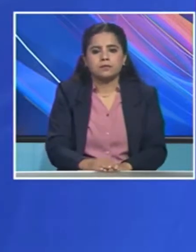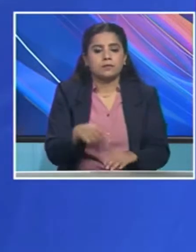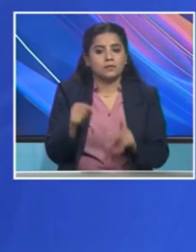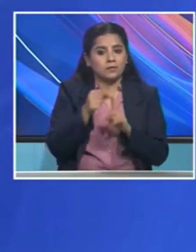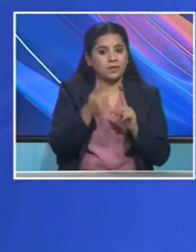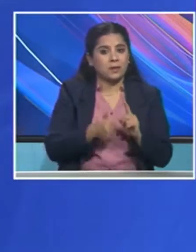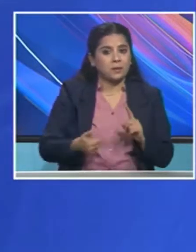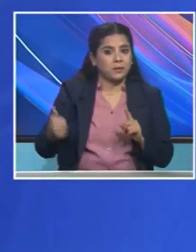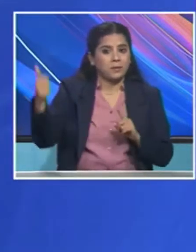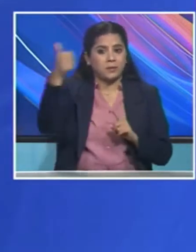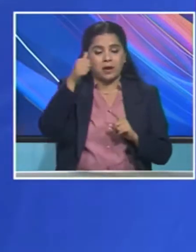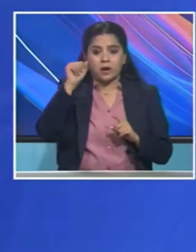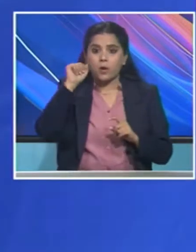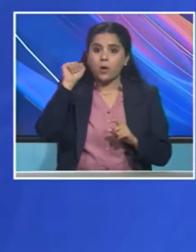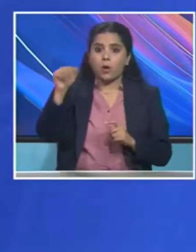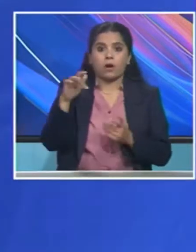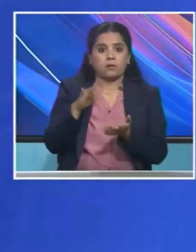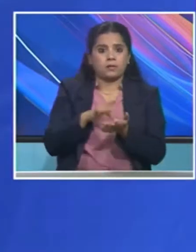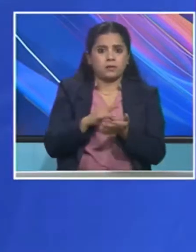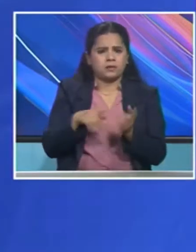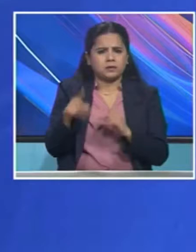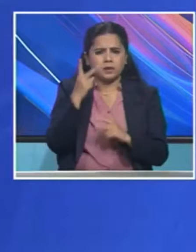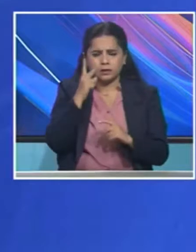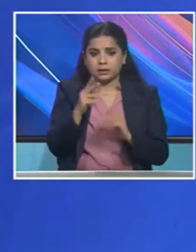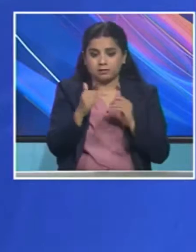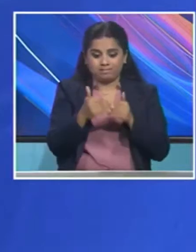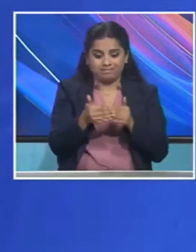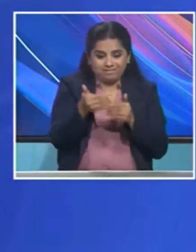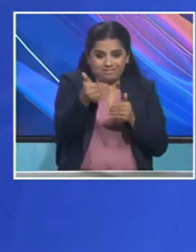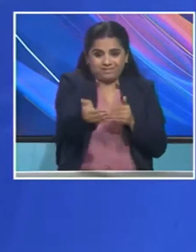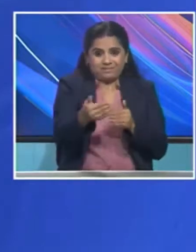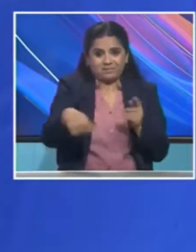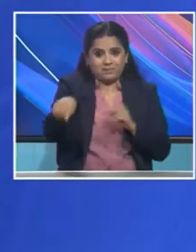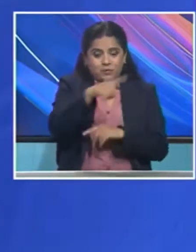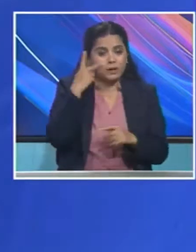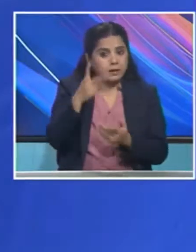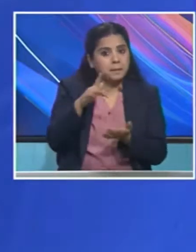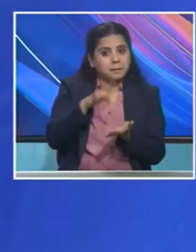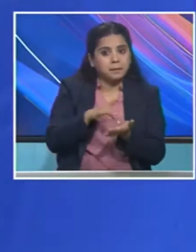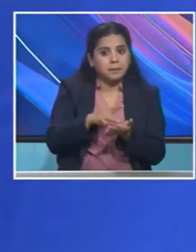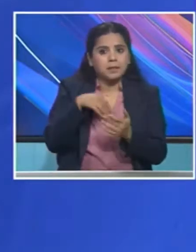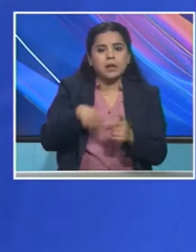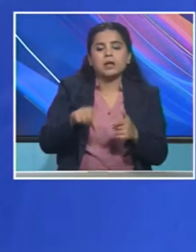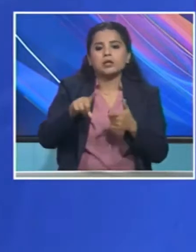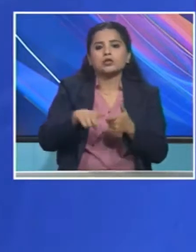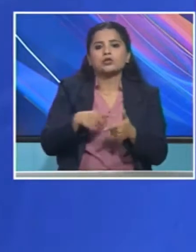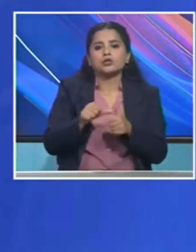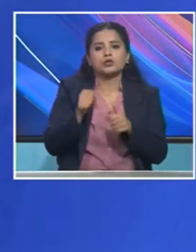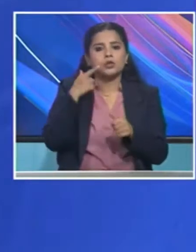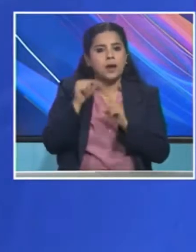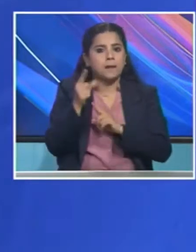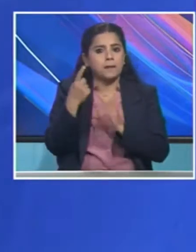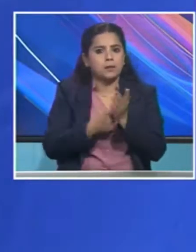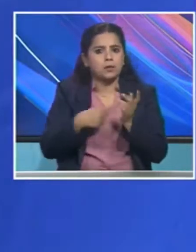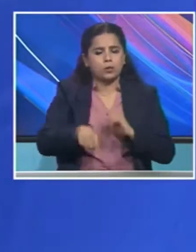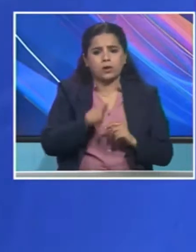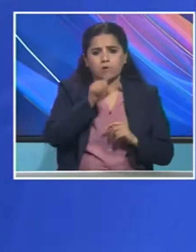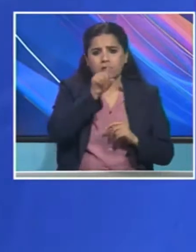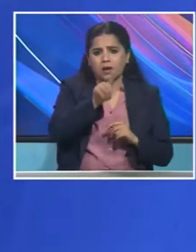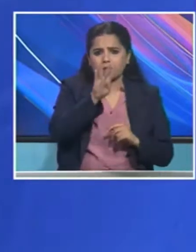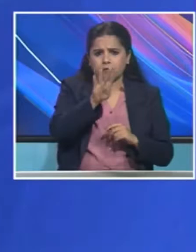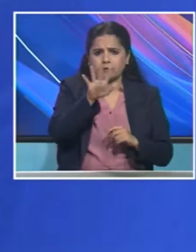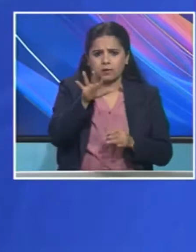राष्ट्रपति भवन के ठीक सामने प्रांगण में जयपुर कॉलम 145 फीट ऊंचा है।